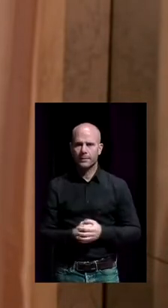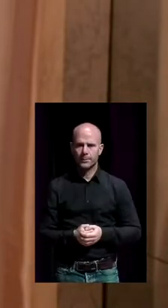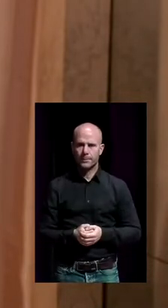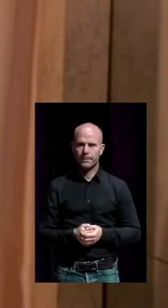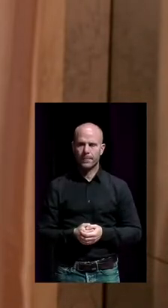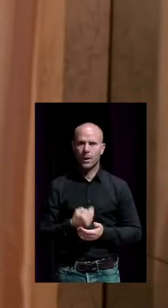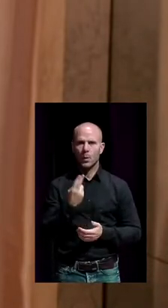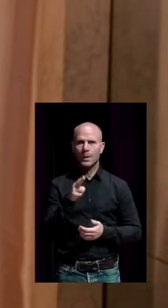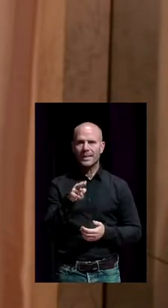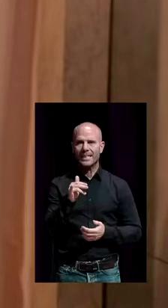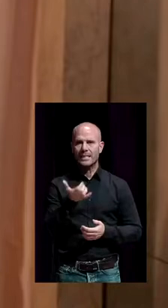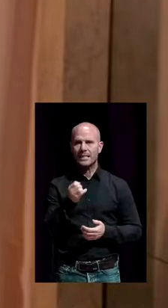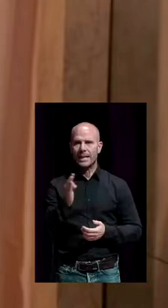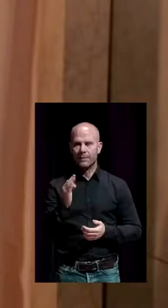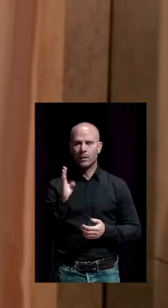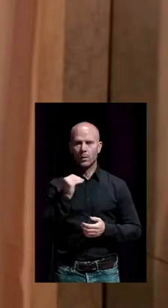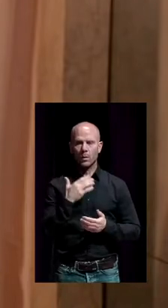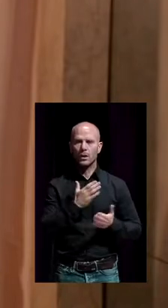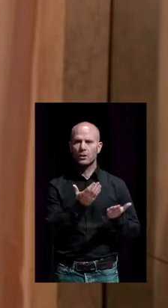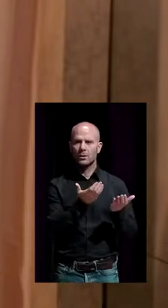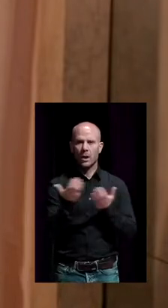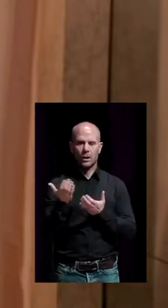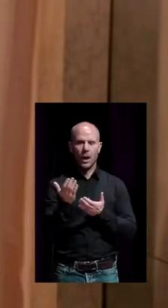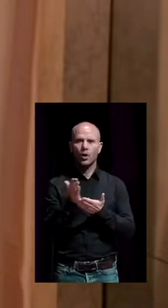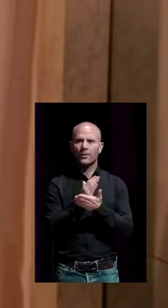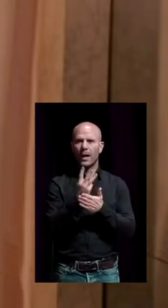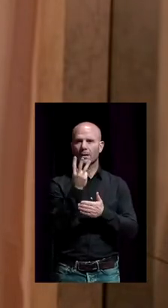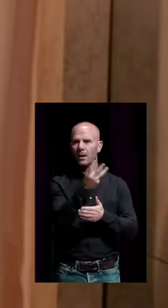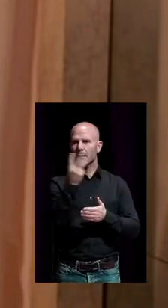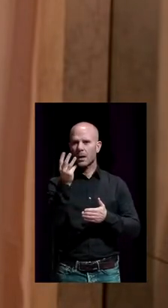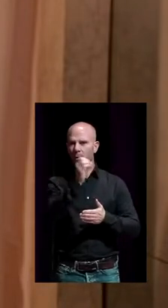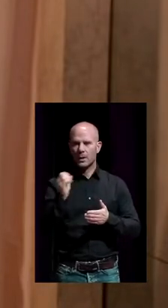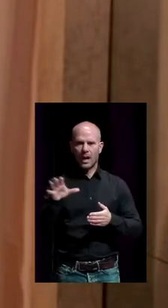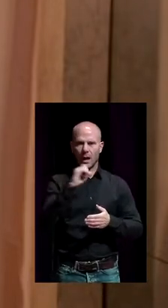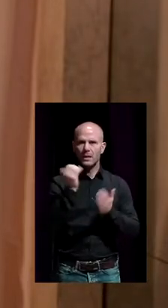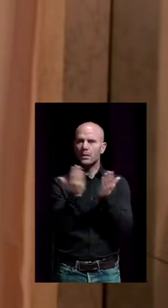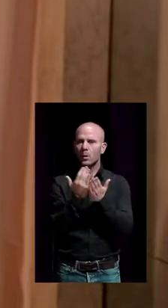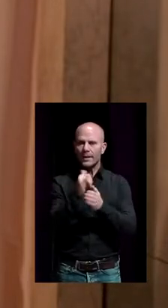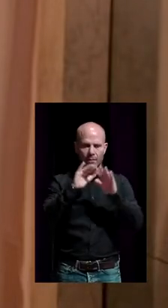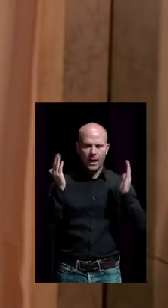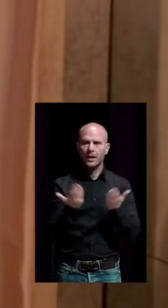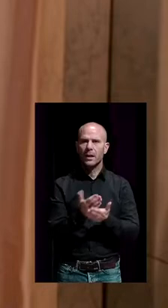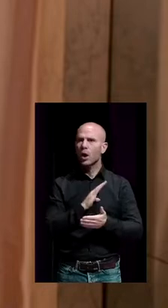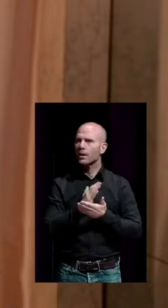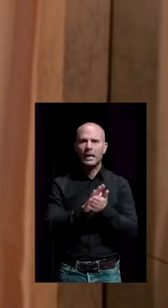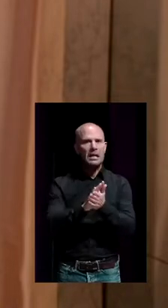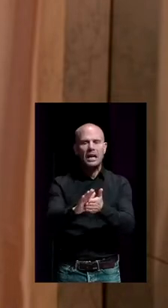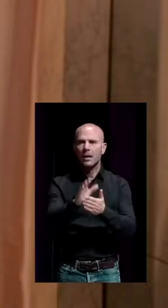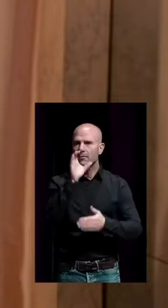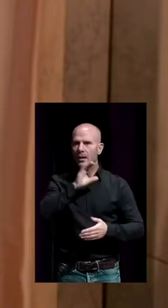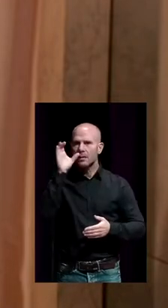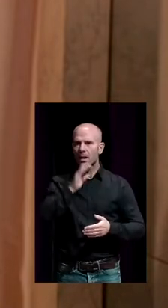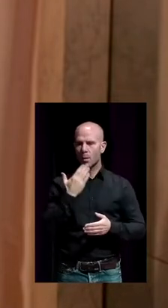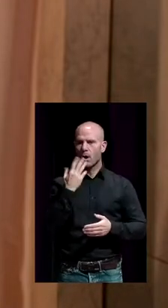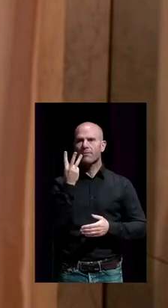Enligt UNICEF så saknar ungefär 1/3 av alla skolor i världen rent vatten och godtagbara